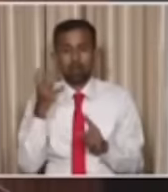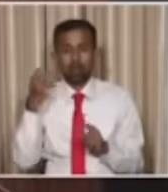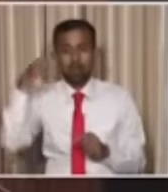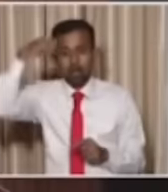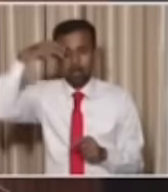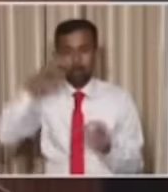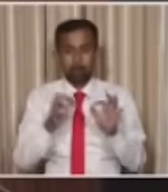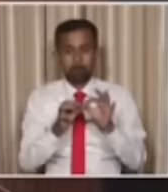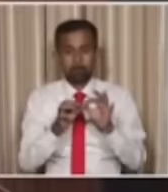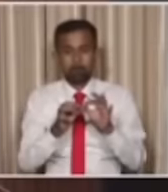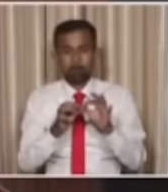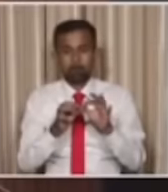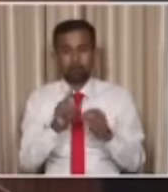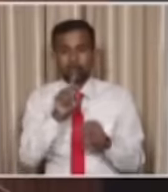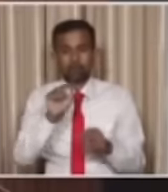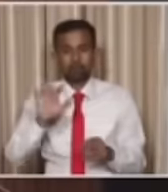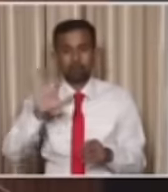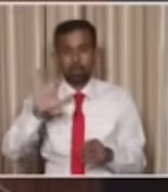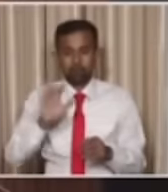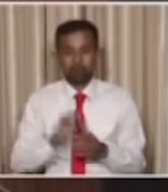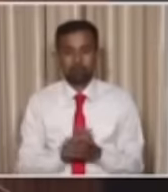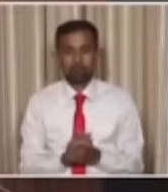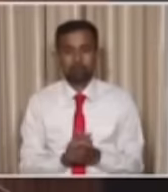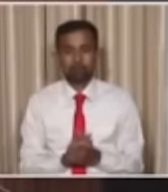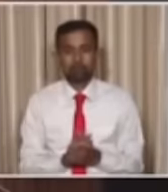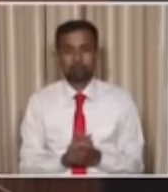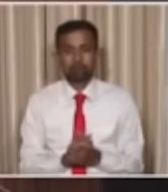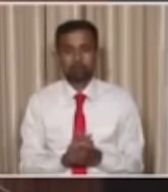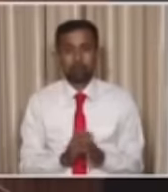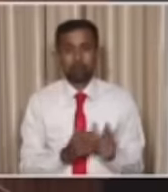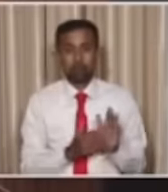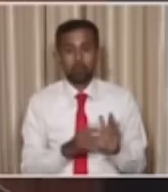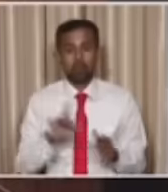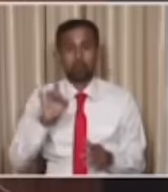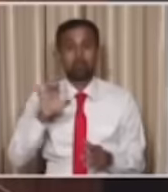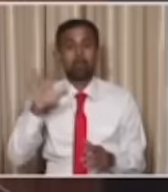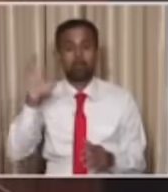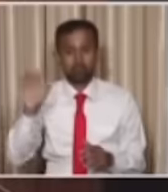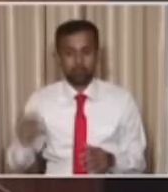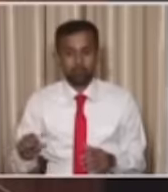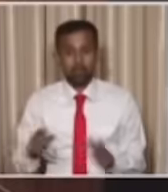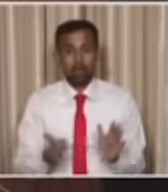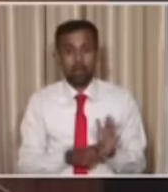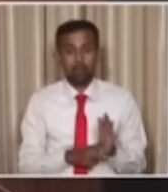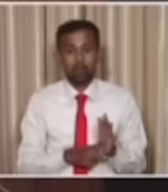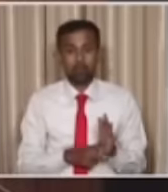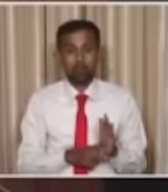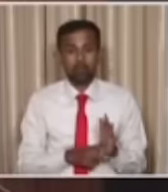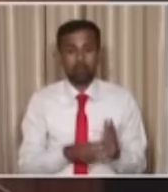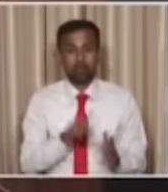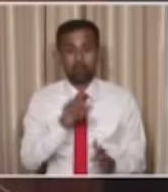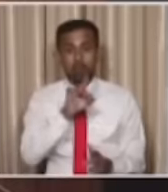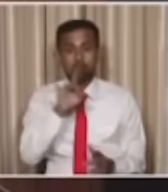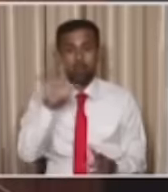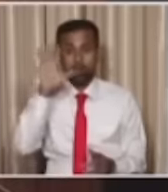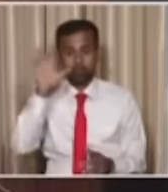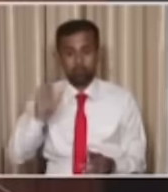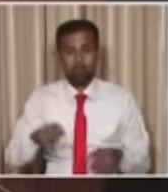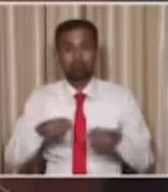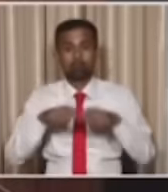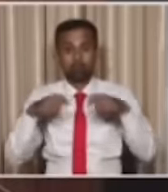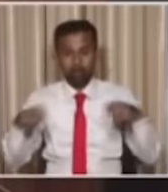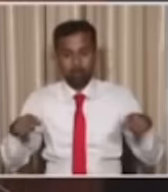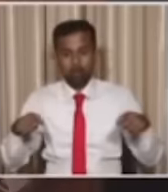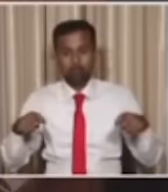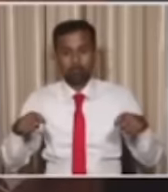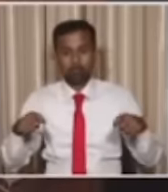දාන්න බිලියන් 1.5ක් මිලියන් 15000ක් ලක්ෂ 15000ක් වියදම් වෙලා තියෙනවා කියන